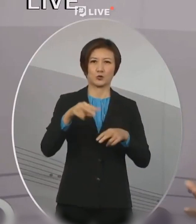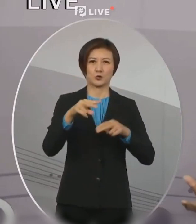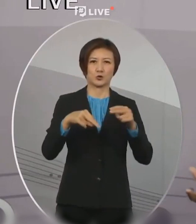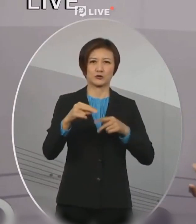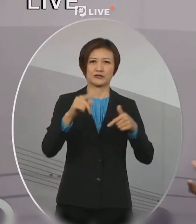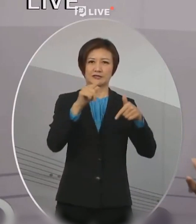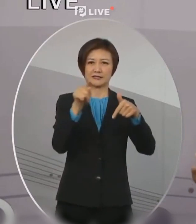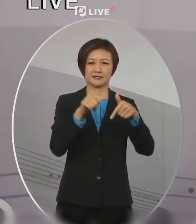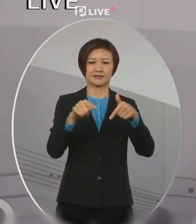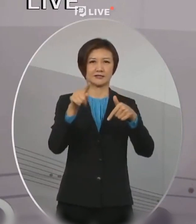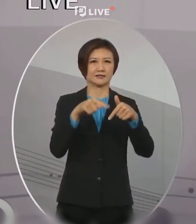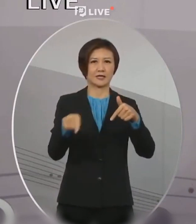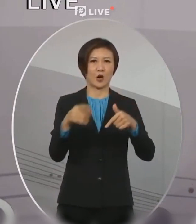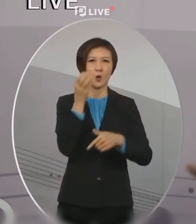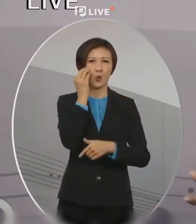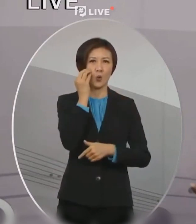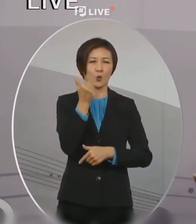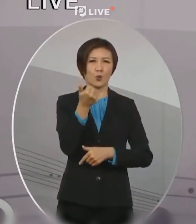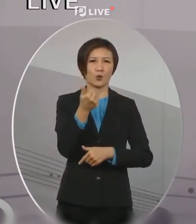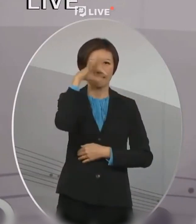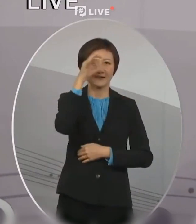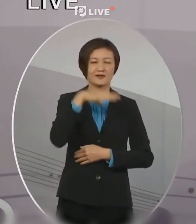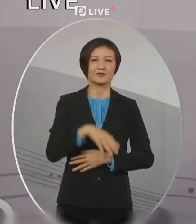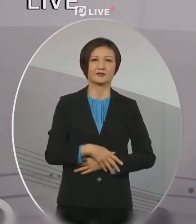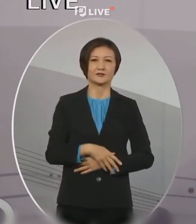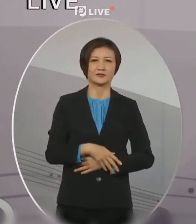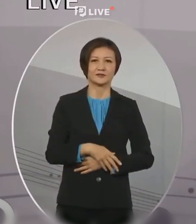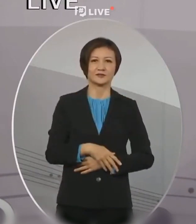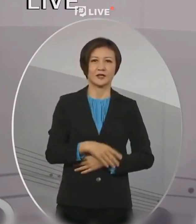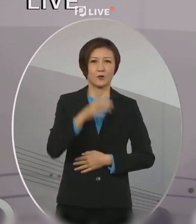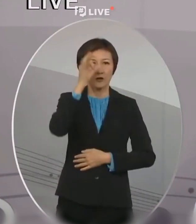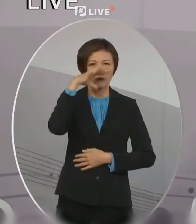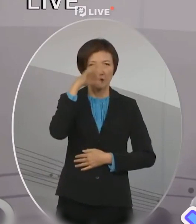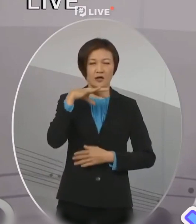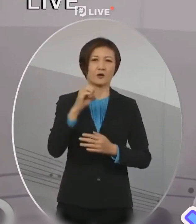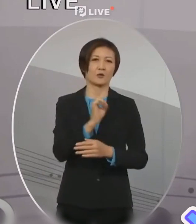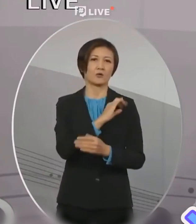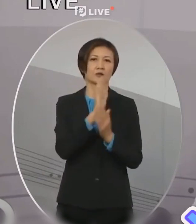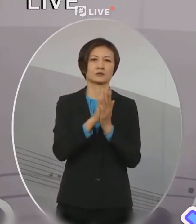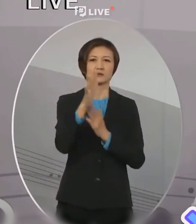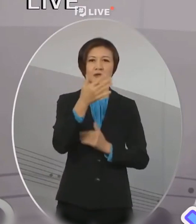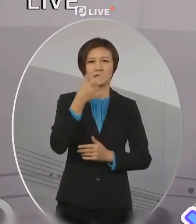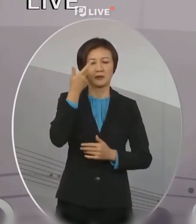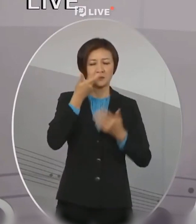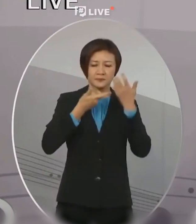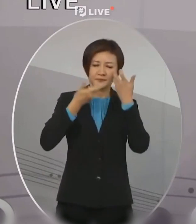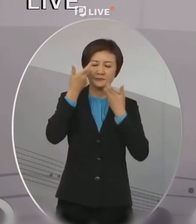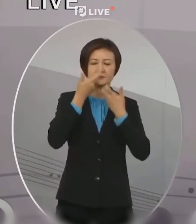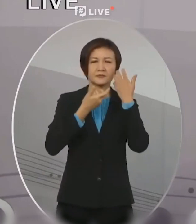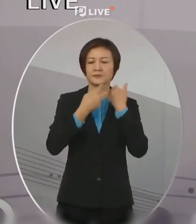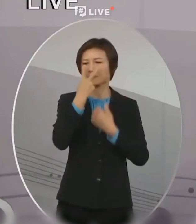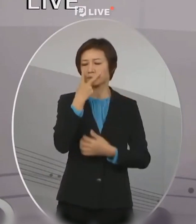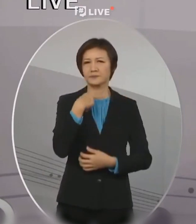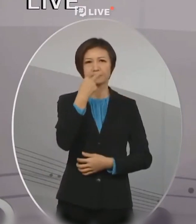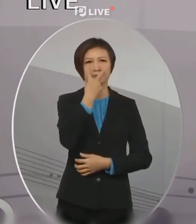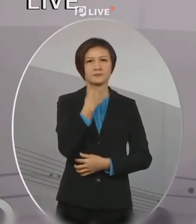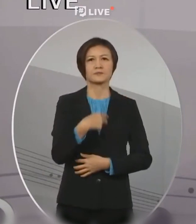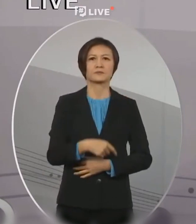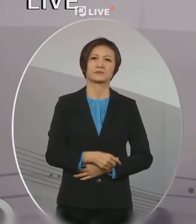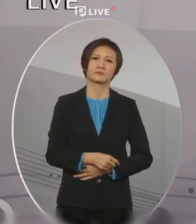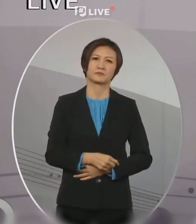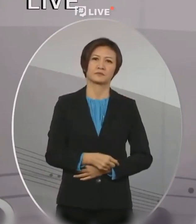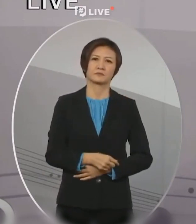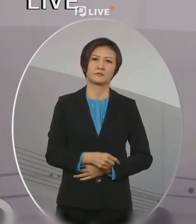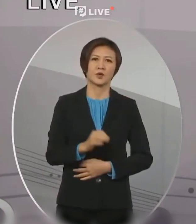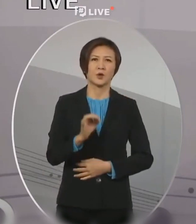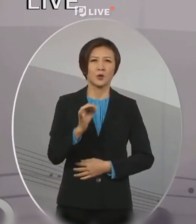非常好看哦，所以我后来也去看。我看完的心得是我泪流满面大哭啊，我不晓得为什么